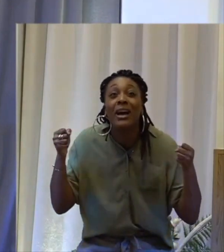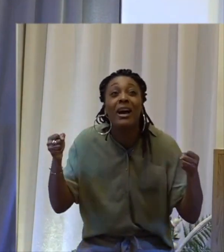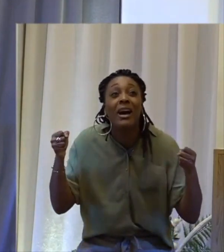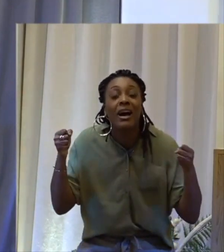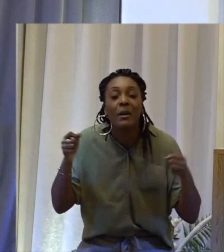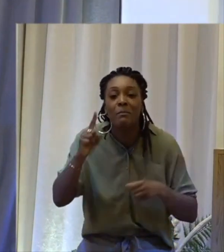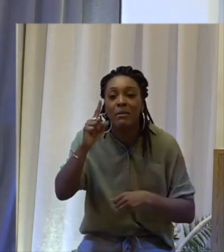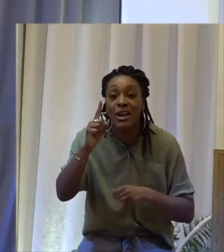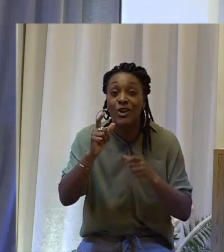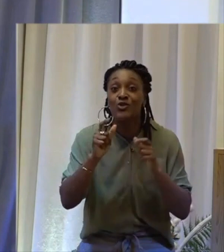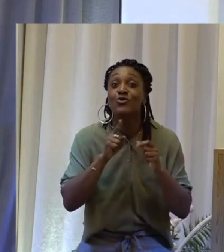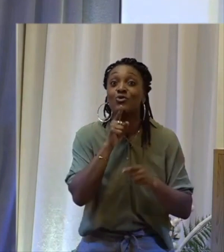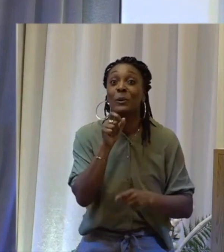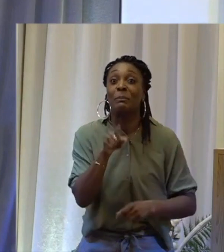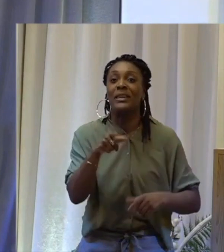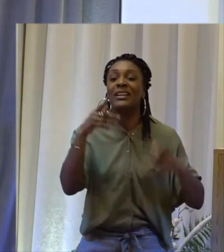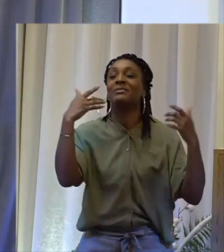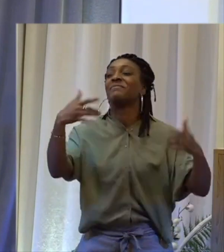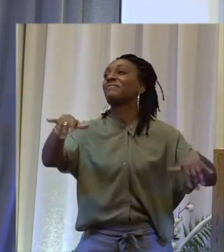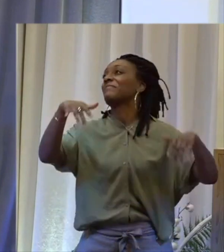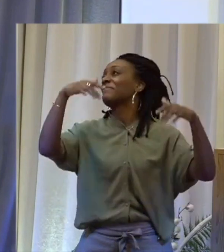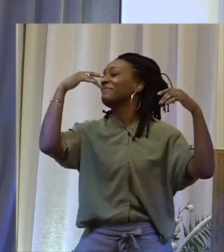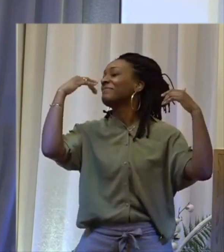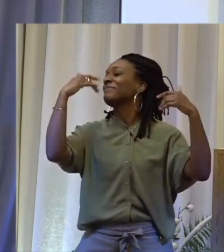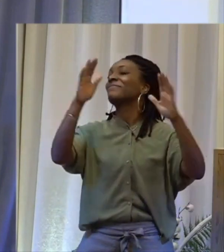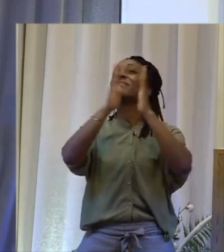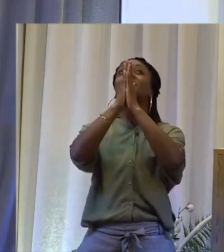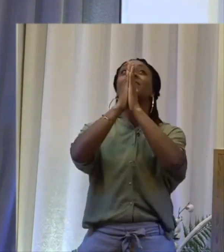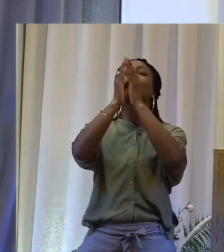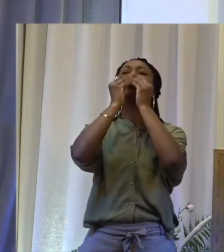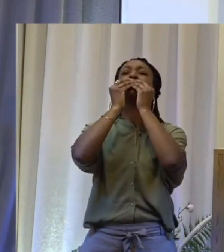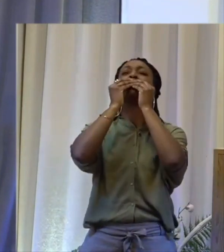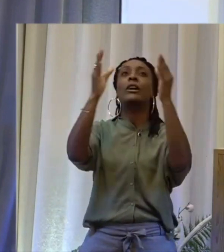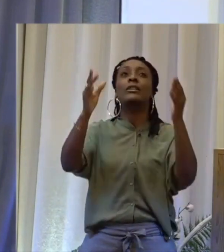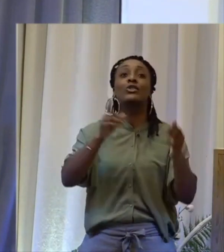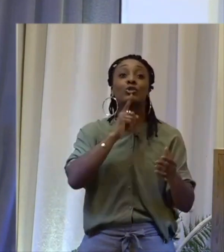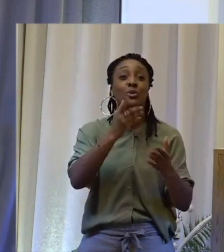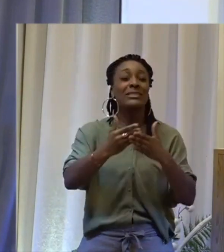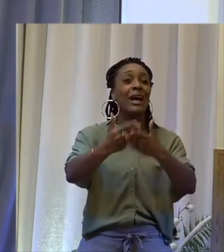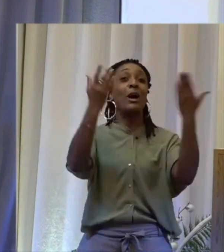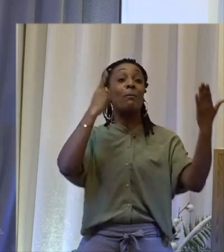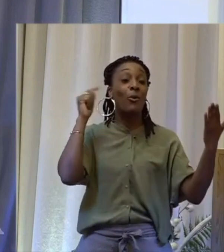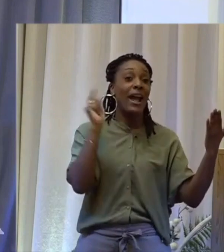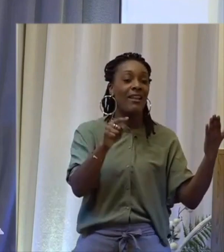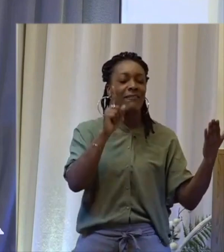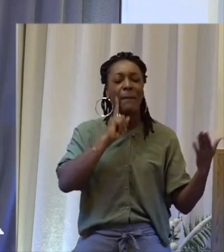Heureusement, ce jour-là, quelque chose va se passer. Heureusement, ce jour-là est un jour si particulier.